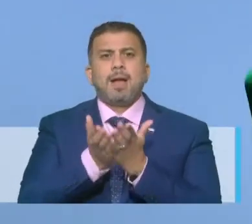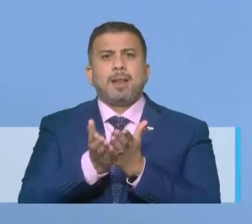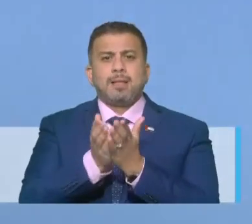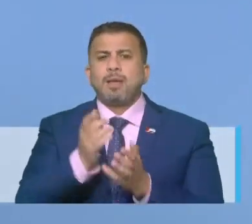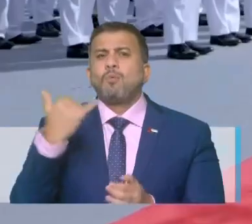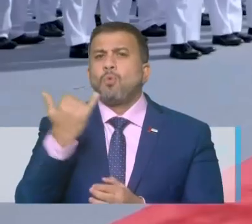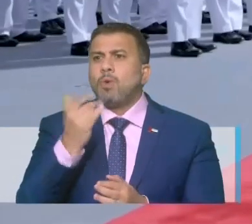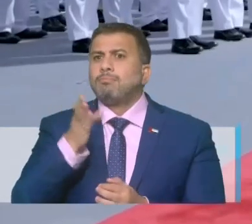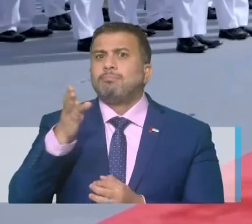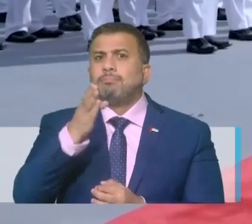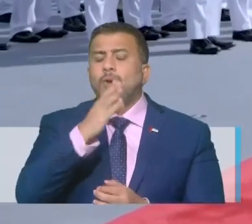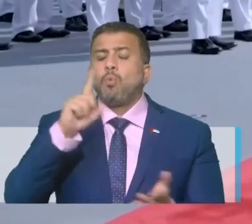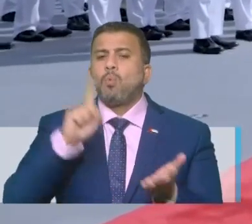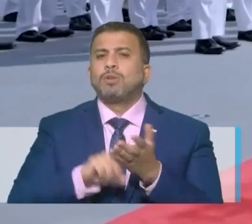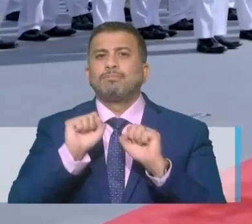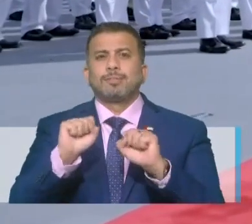تنفيذ مهامها